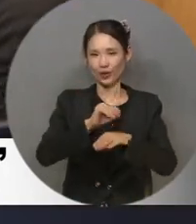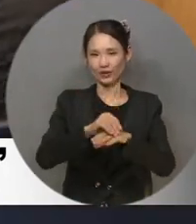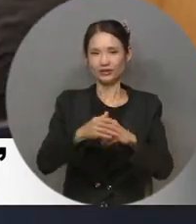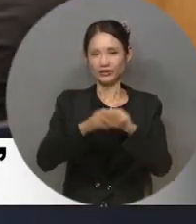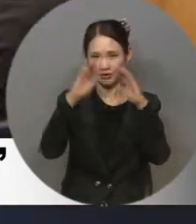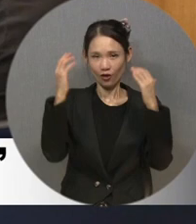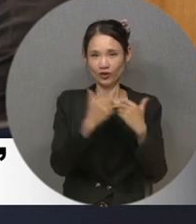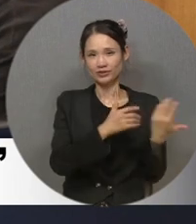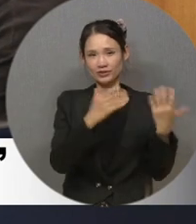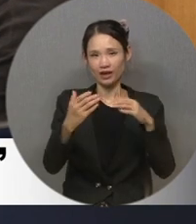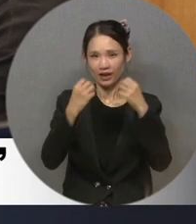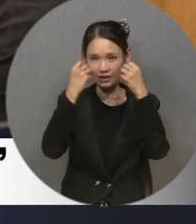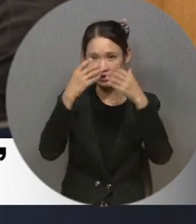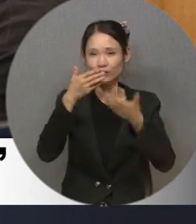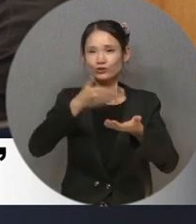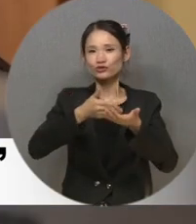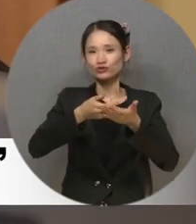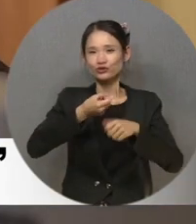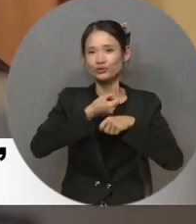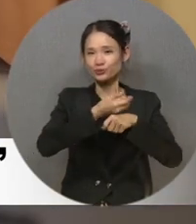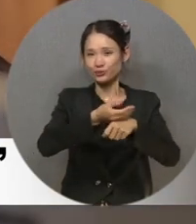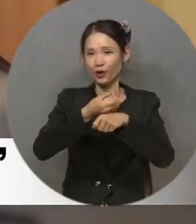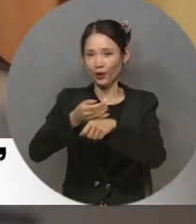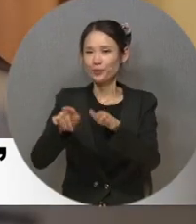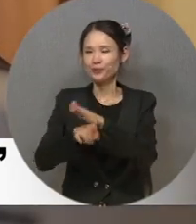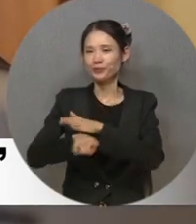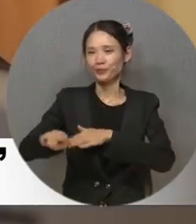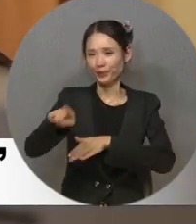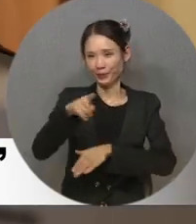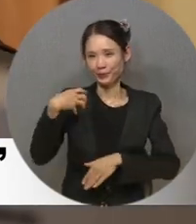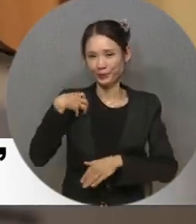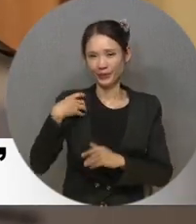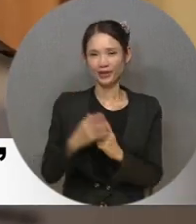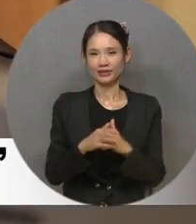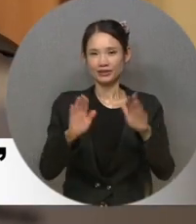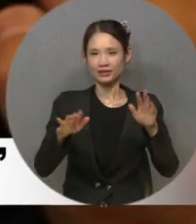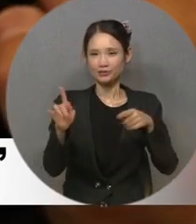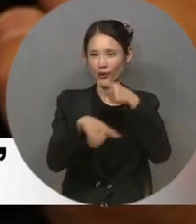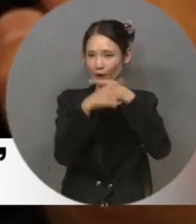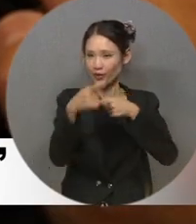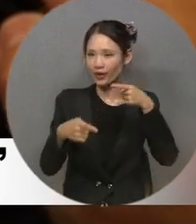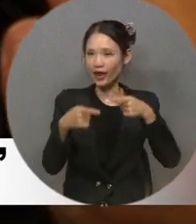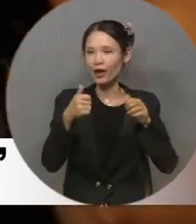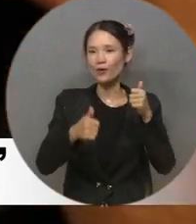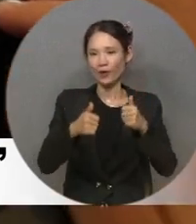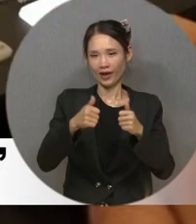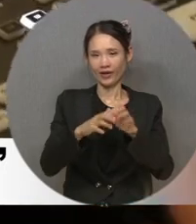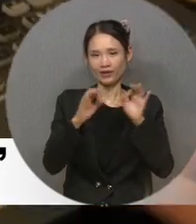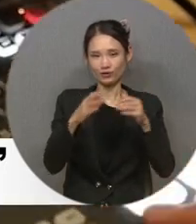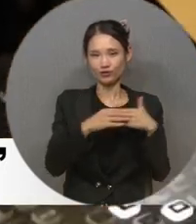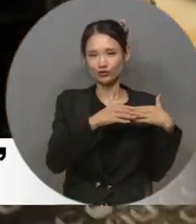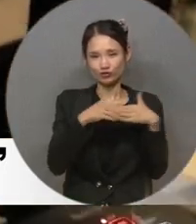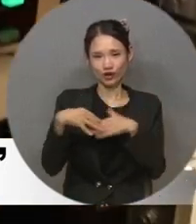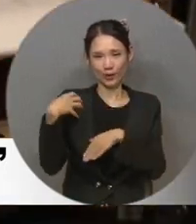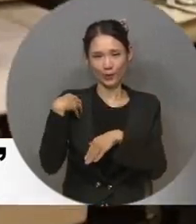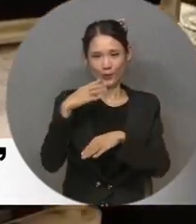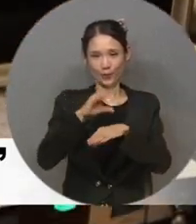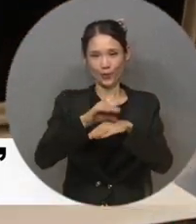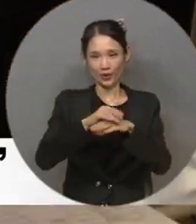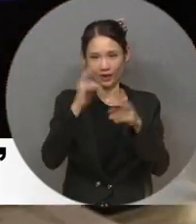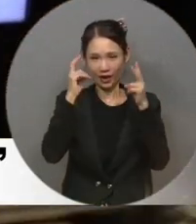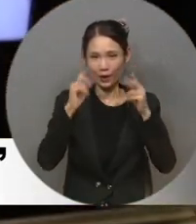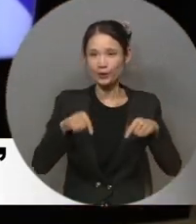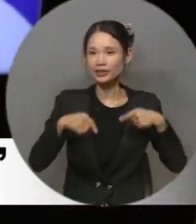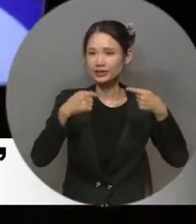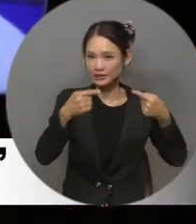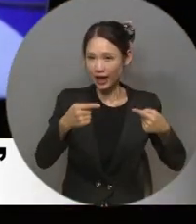세계에 생생한 대회 소식을 알리는 데 앞장섰습니다. 이번 대회에서 복지TV는 주간 방송사로 참여하며